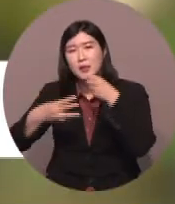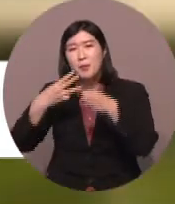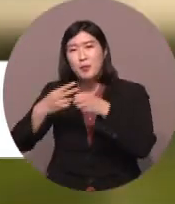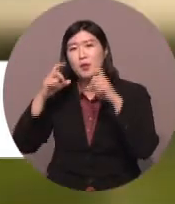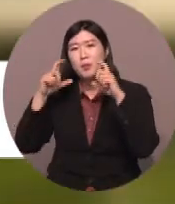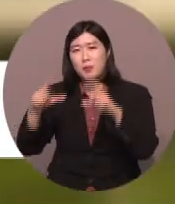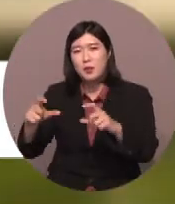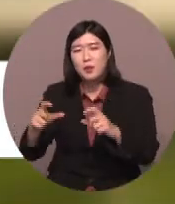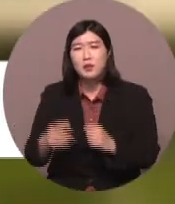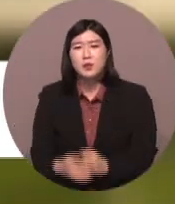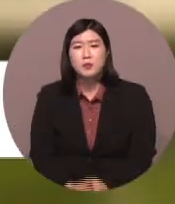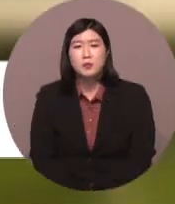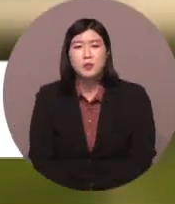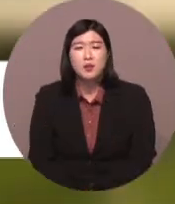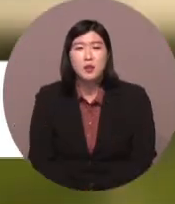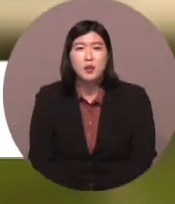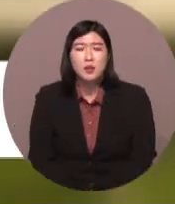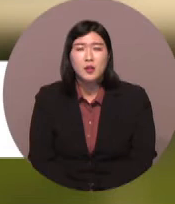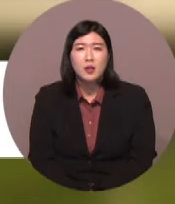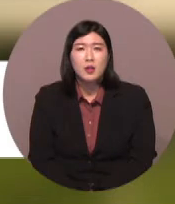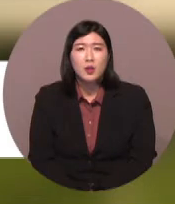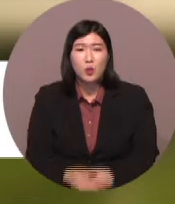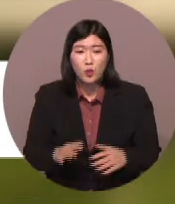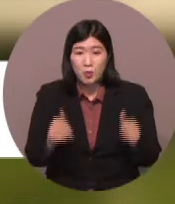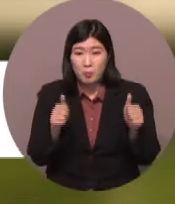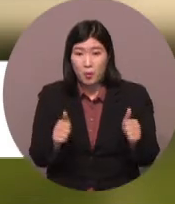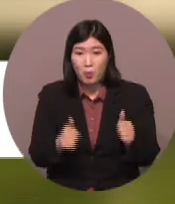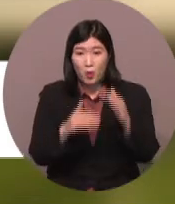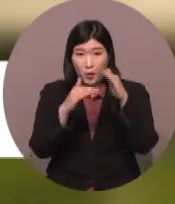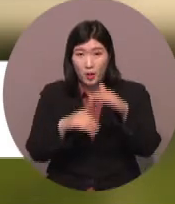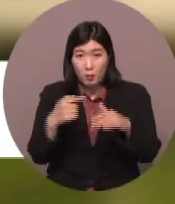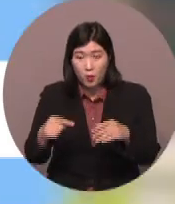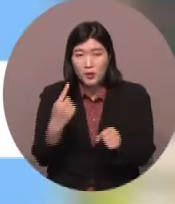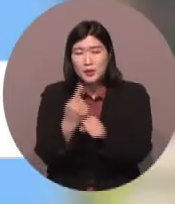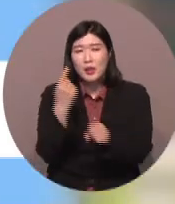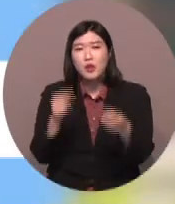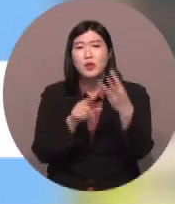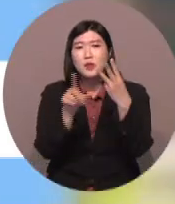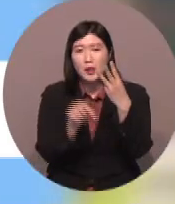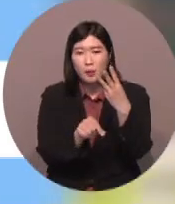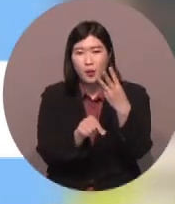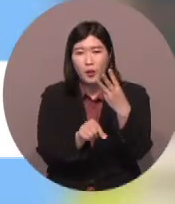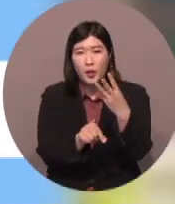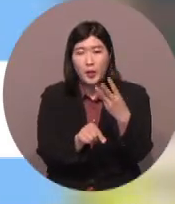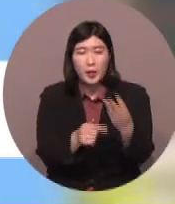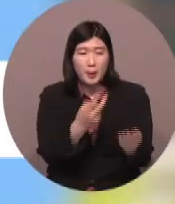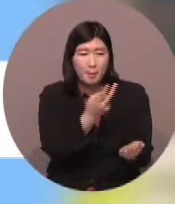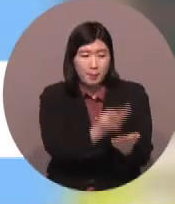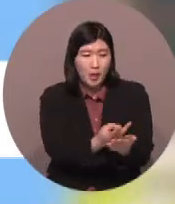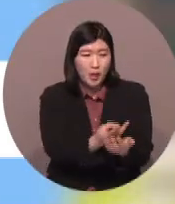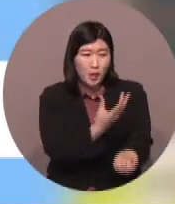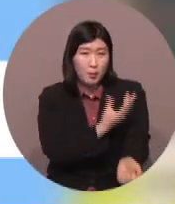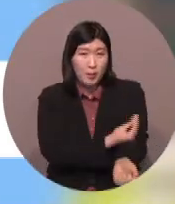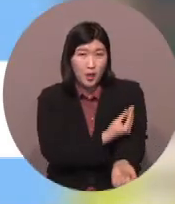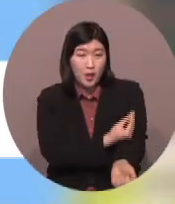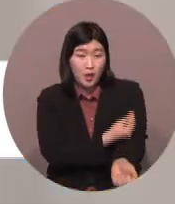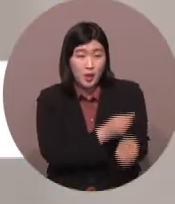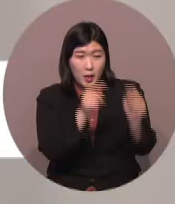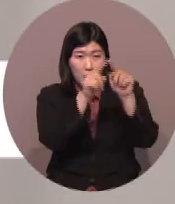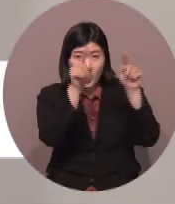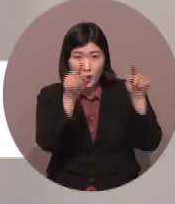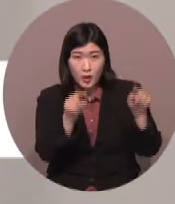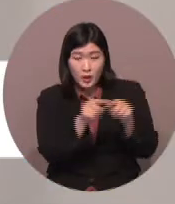받았습니다 대저 집어 해체 11형사부 는 지난해 3월 화상치료 차 이번에 있던 대전 동구에 한